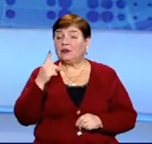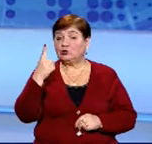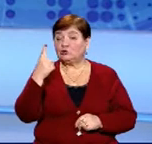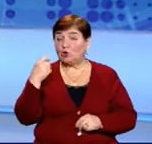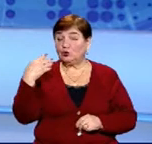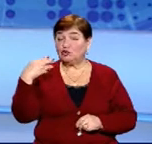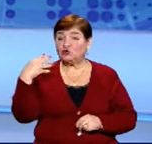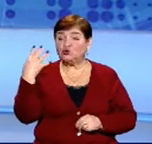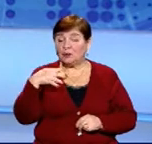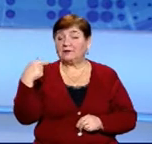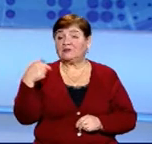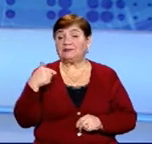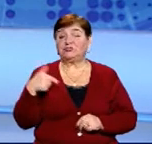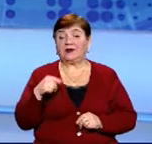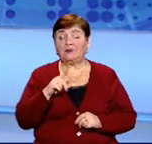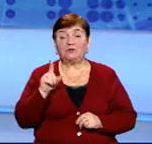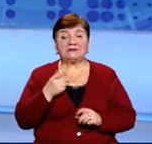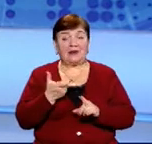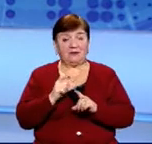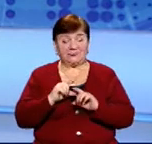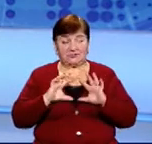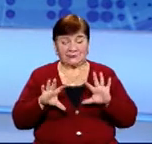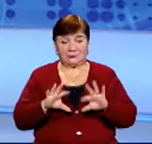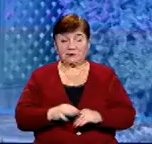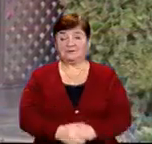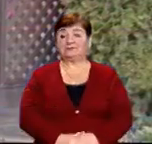тисяч гривень. Більше про це в сюжеті Ірини Олах.